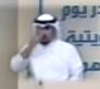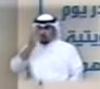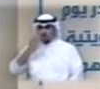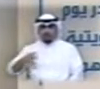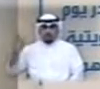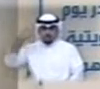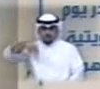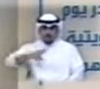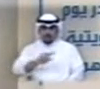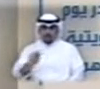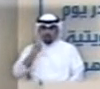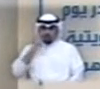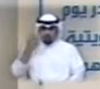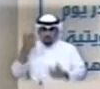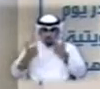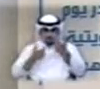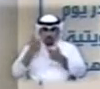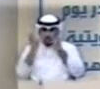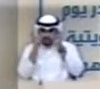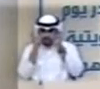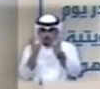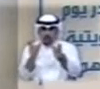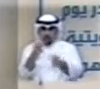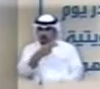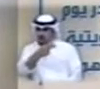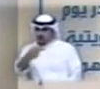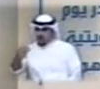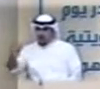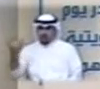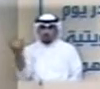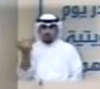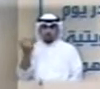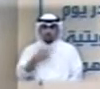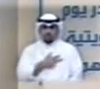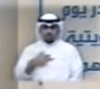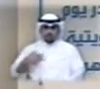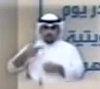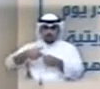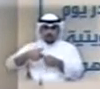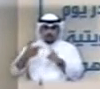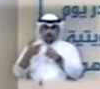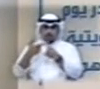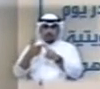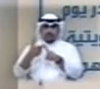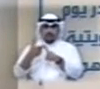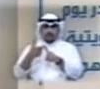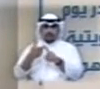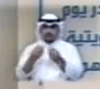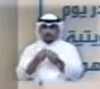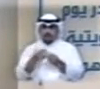بيان نائب رئيس مجلس الوزراء ووزير المالية ووزير النفط بالوكالة الصادر يوم السبت